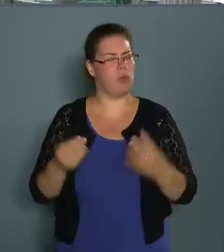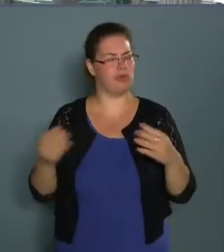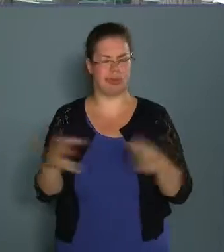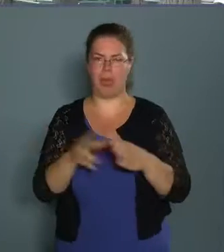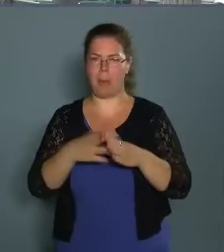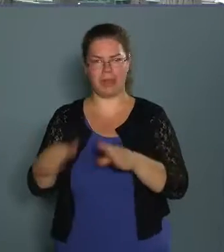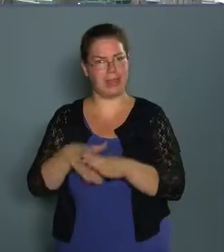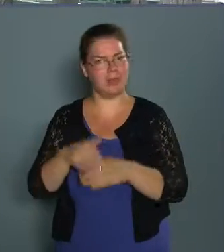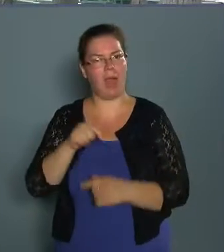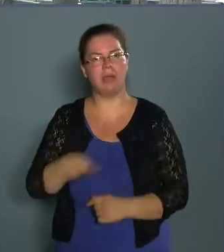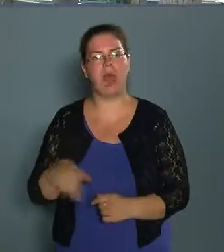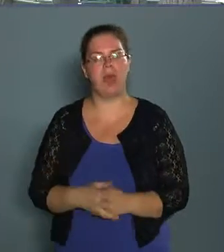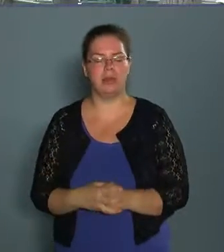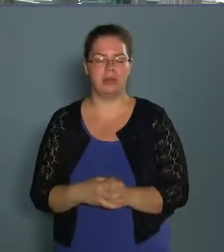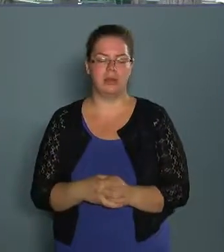rajta.